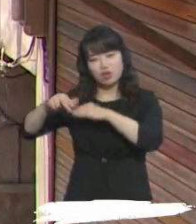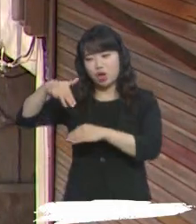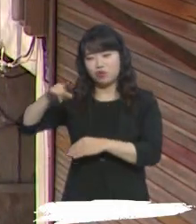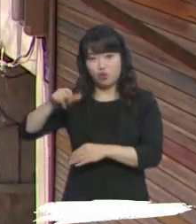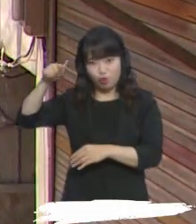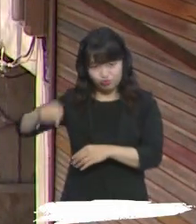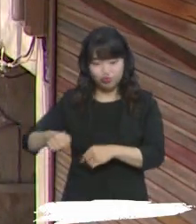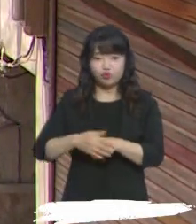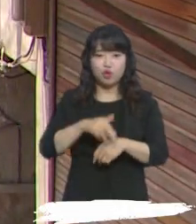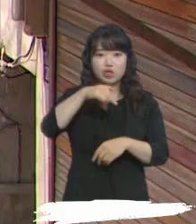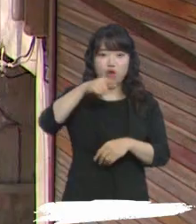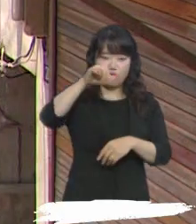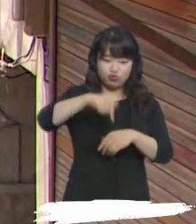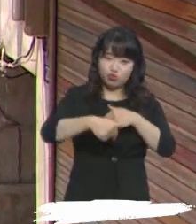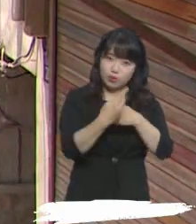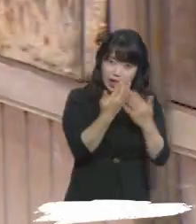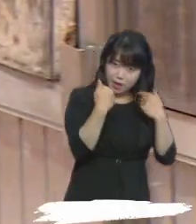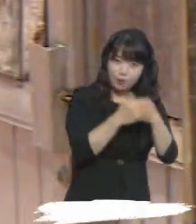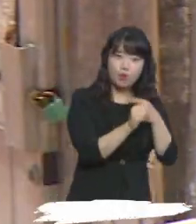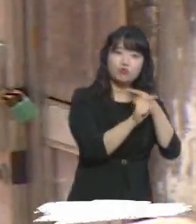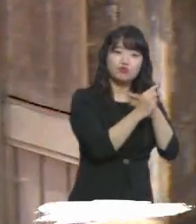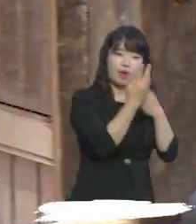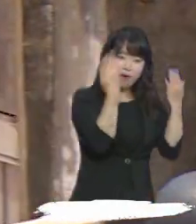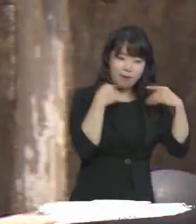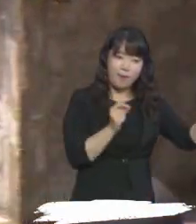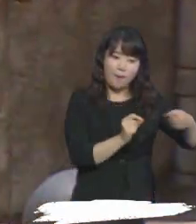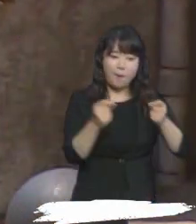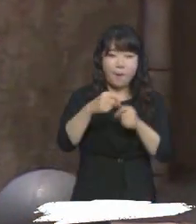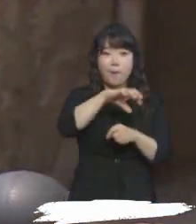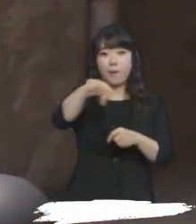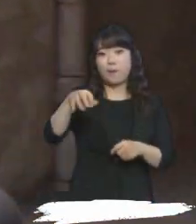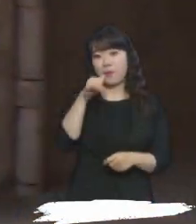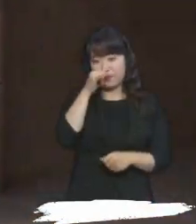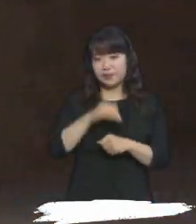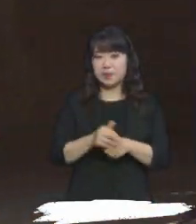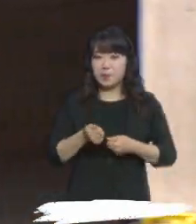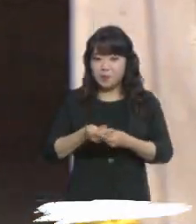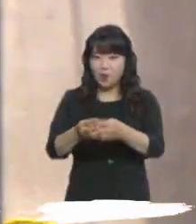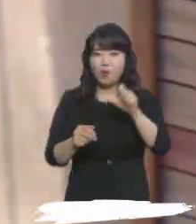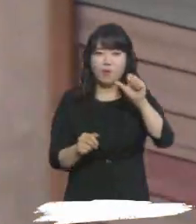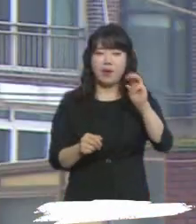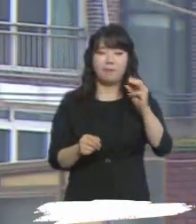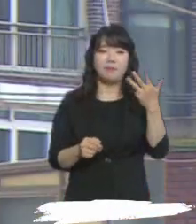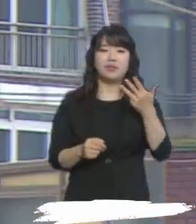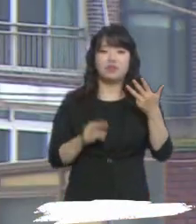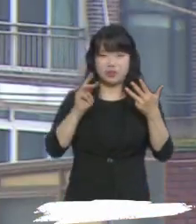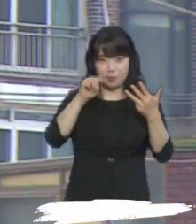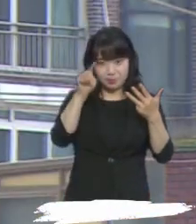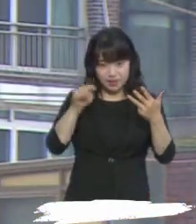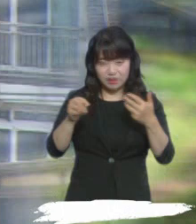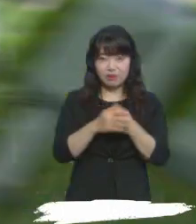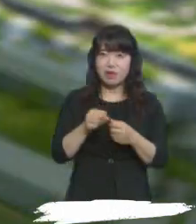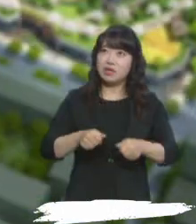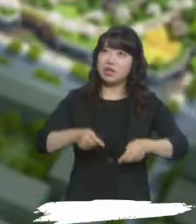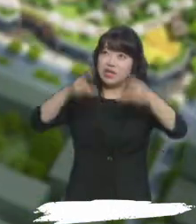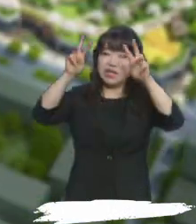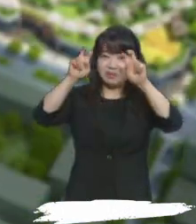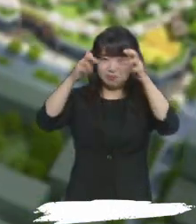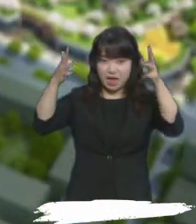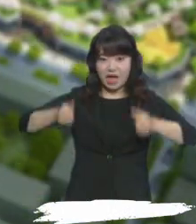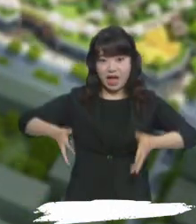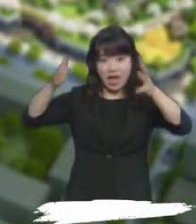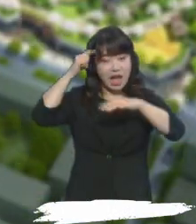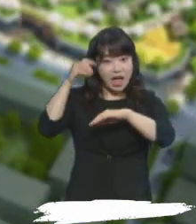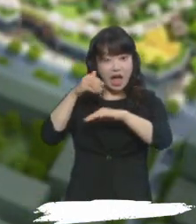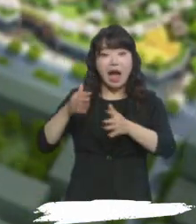청구초, 흥인초, 대경중학교 등과 가깝습니다. 총 면적은 5만 8천여 제곱미터로 지상 28층 규모의